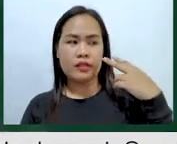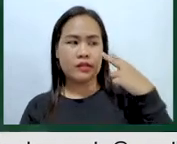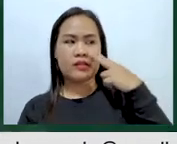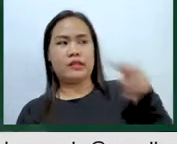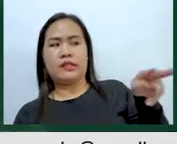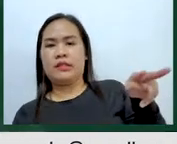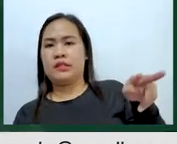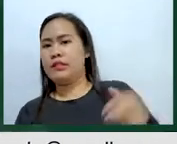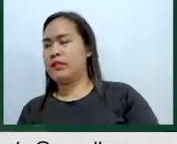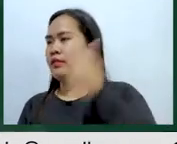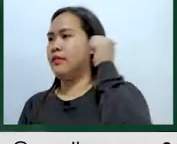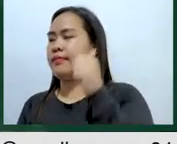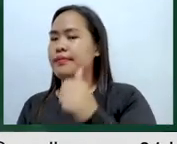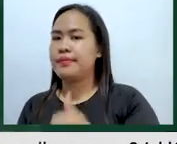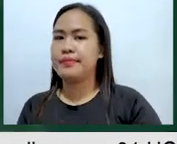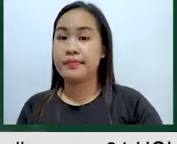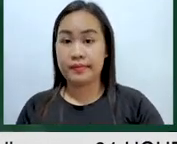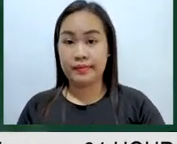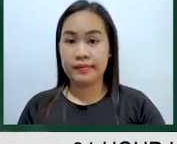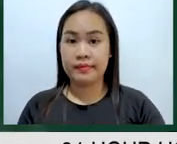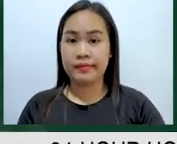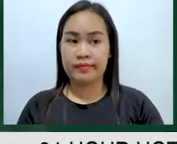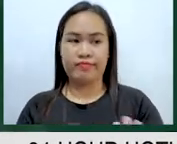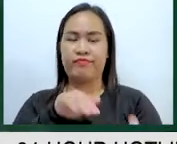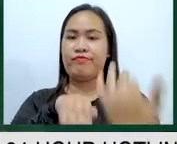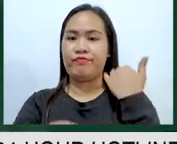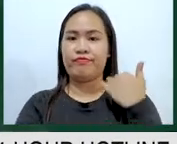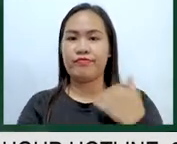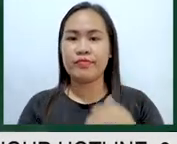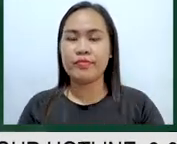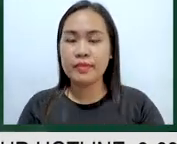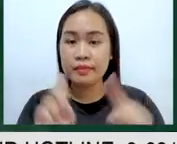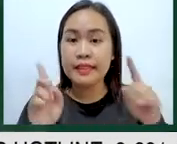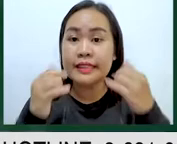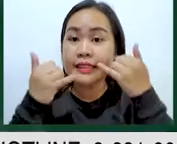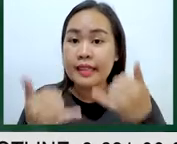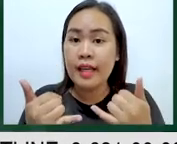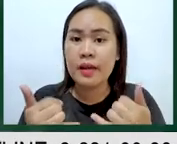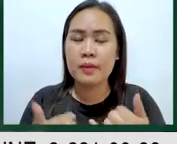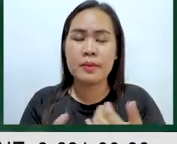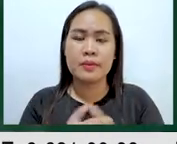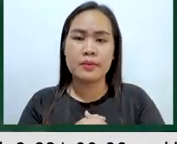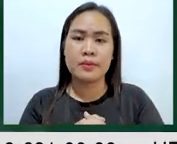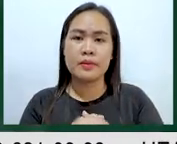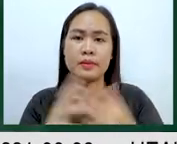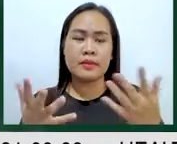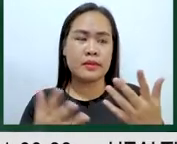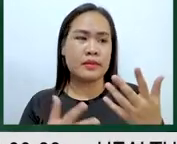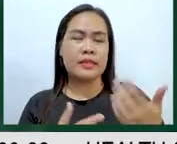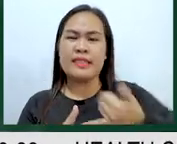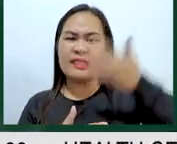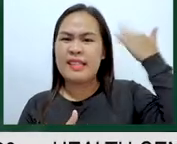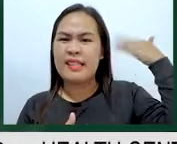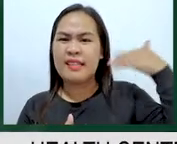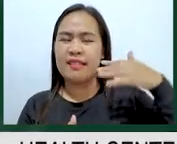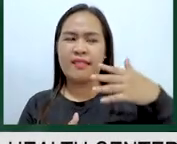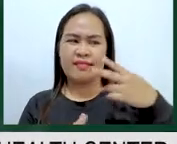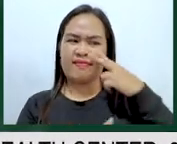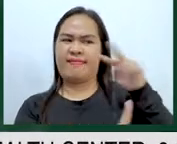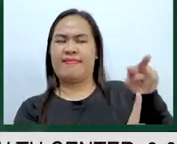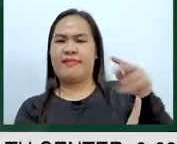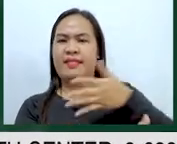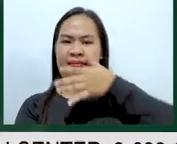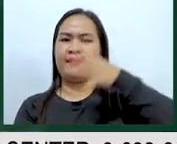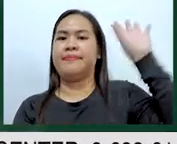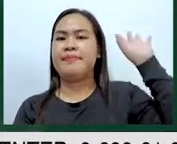naglilinis na ng kanilang kamay, no? Dati dinadaan-daanan lang yan eh nung bago yung COVID, di ba? Meron naman mga alcohol dispenser nung araw